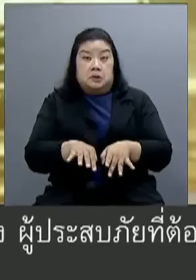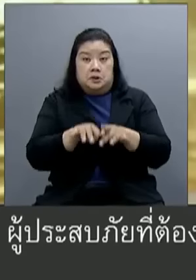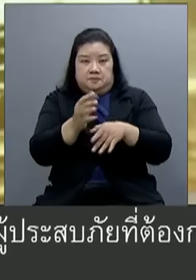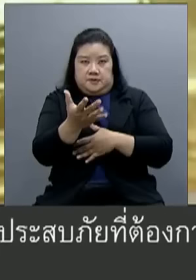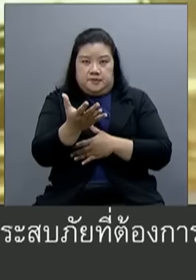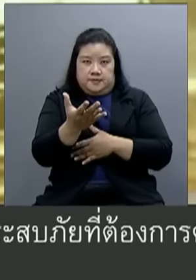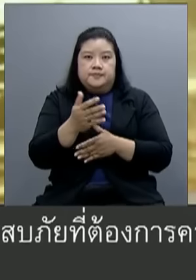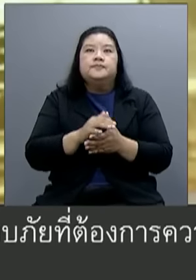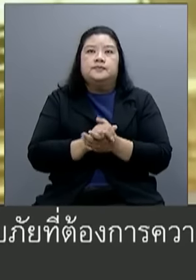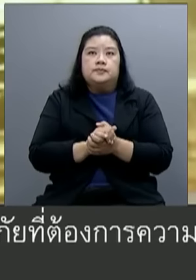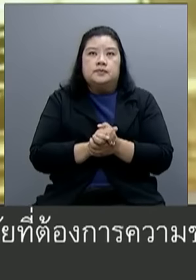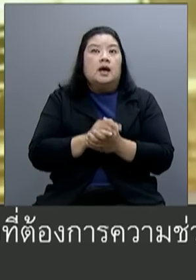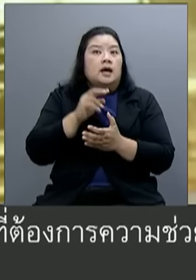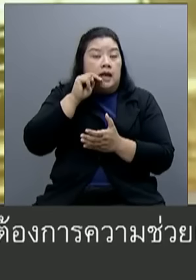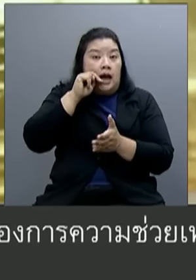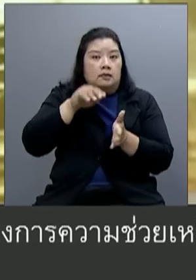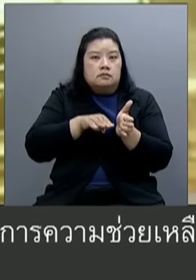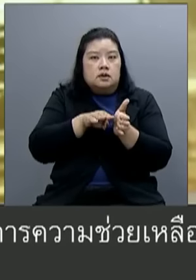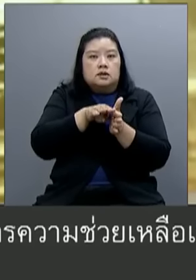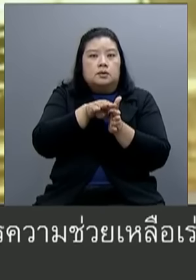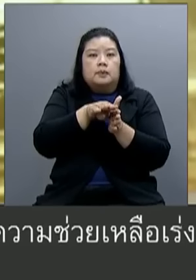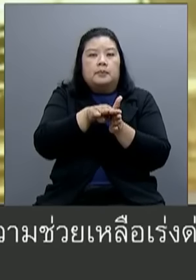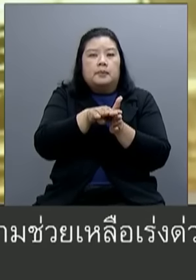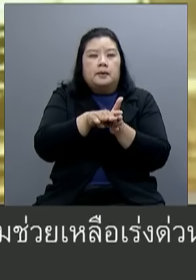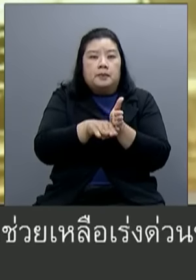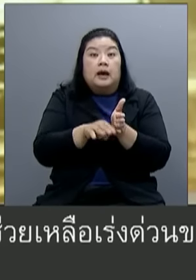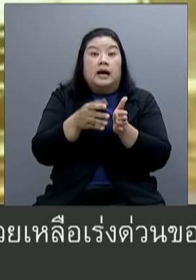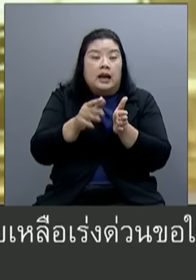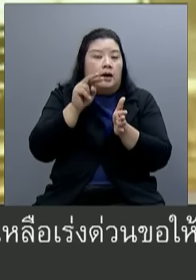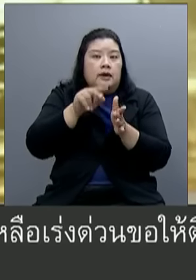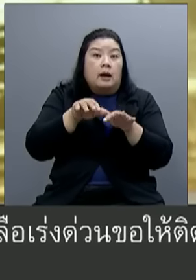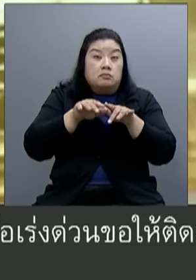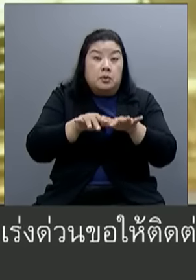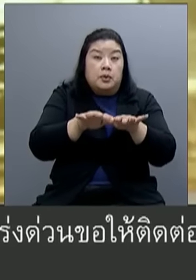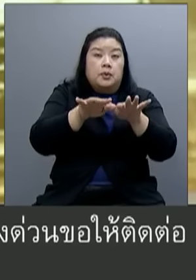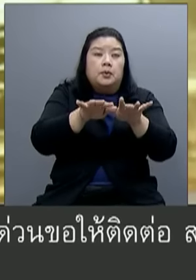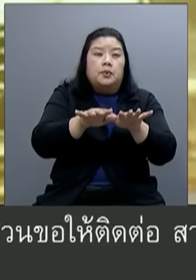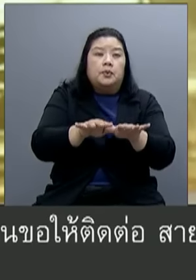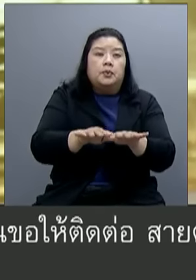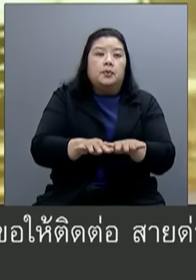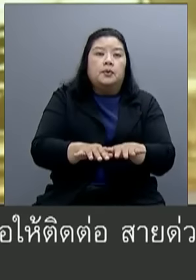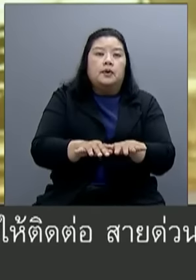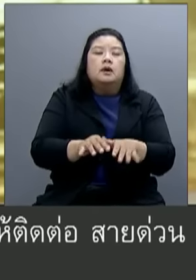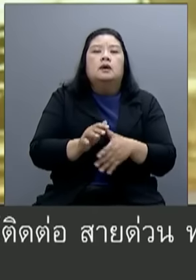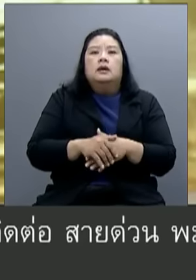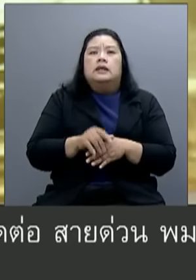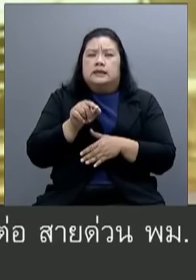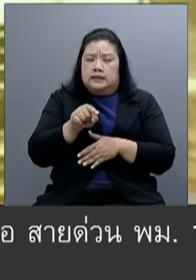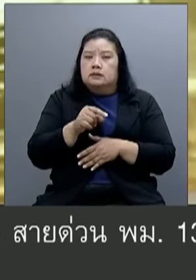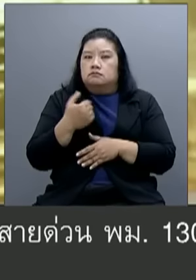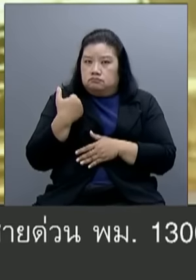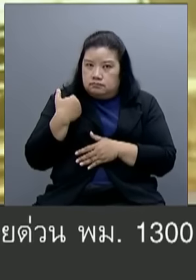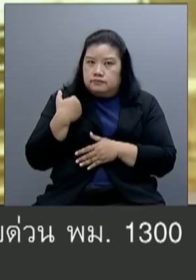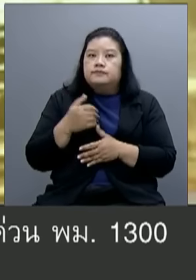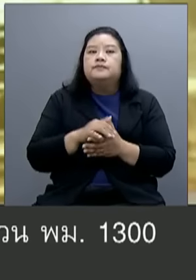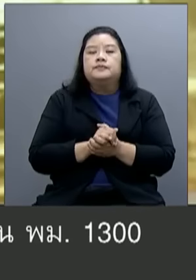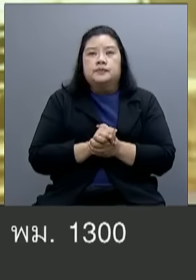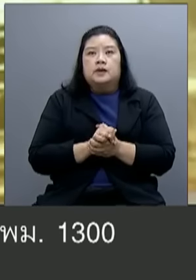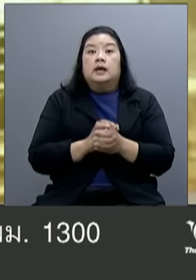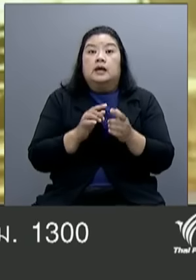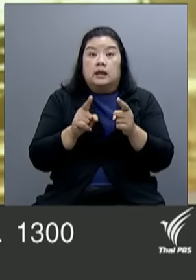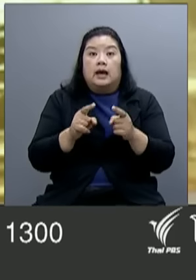ก็ยืนอยู่ในแนวโน้มขาลงนะครับแล้วก็น่าจะกลับเข้าสู่ภาวะปกติเนี่ยนะครับต่ำกว่าตลิ่งนะครับโดยเร็วแต่ว่าในพื้น